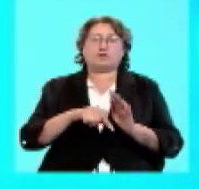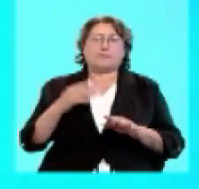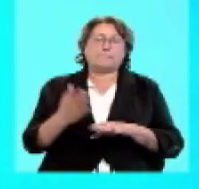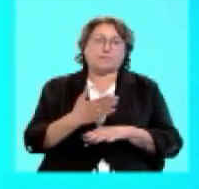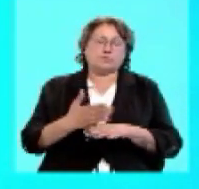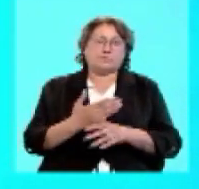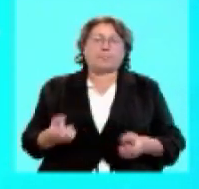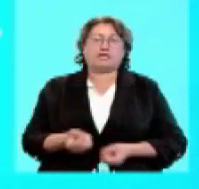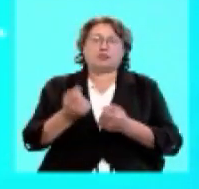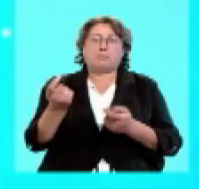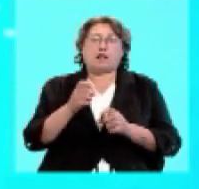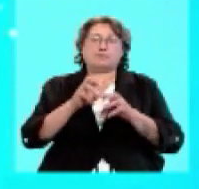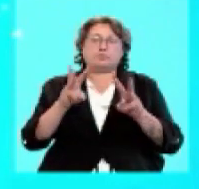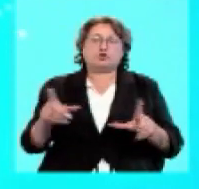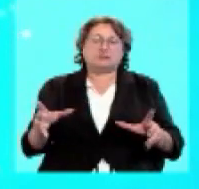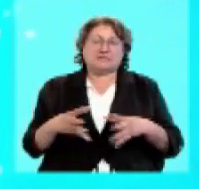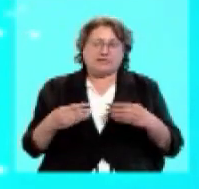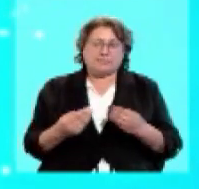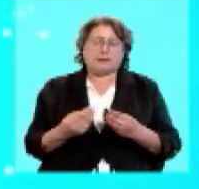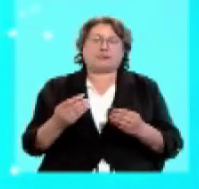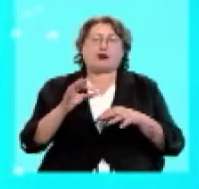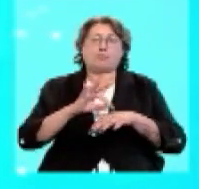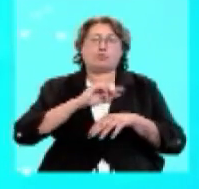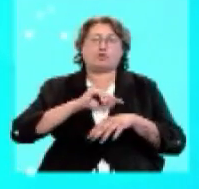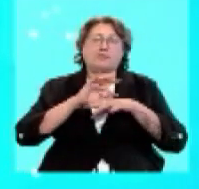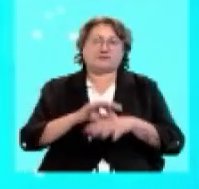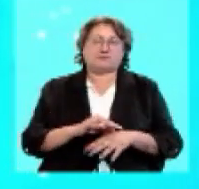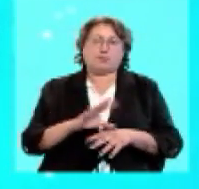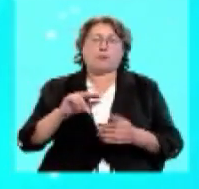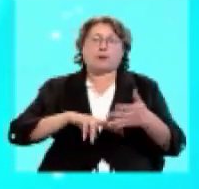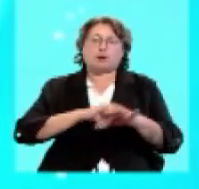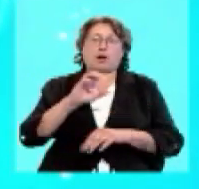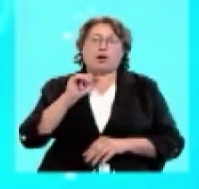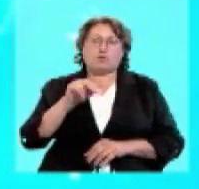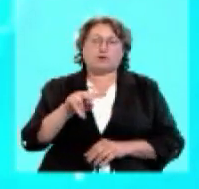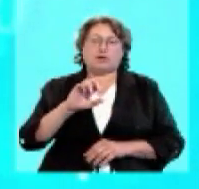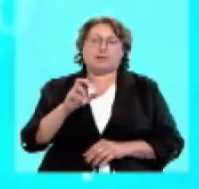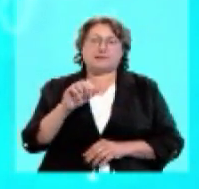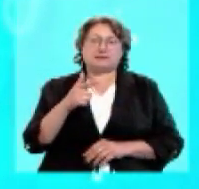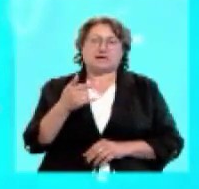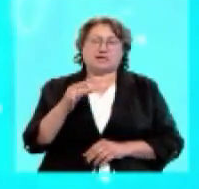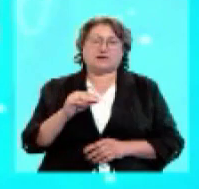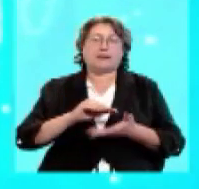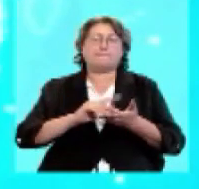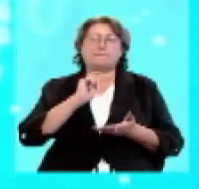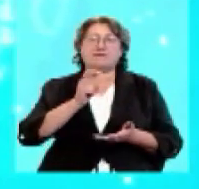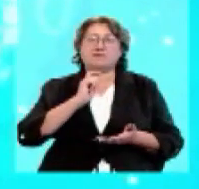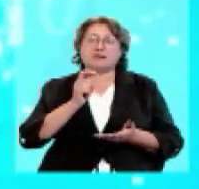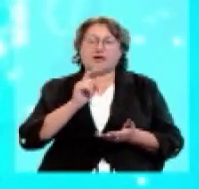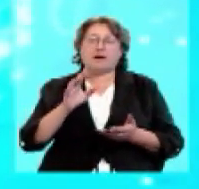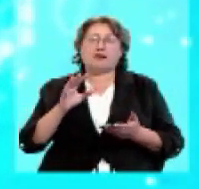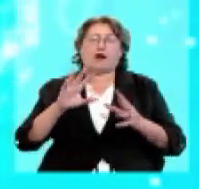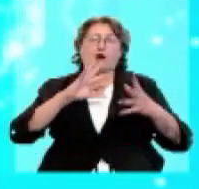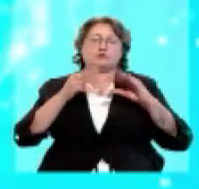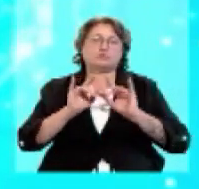қамтылған отбасыларға қолдау, ауыл ел бесігі жобасы аясында өңірде атқарылып жатқан жұмыстар. Өңірлік коммуникациялар қызметінде өткен